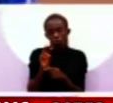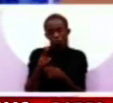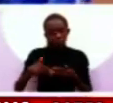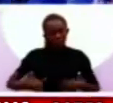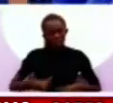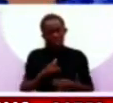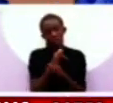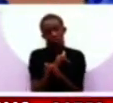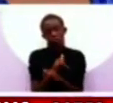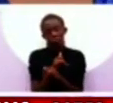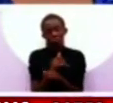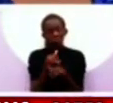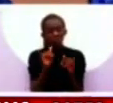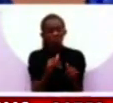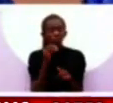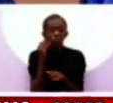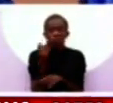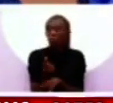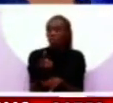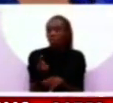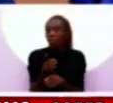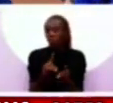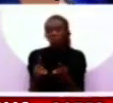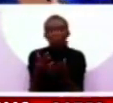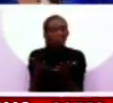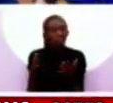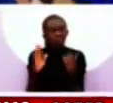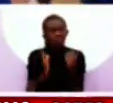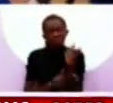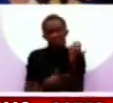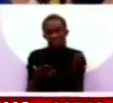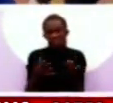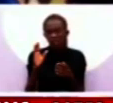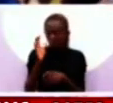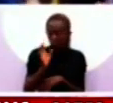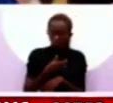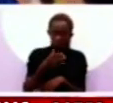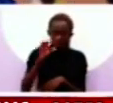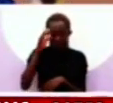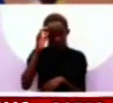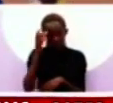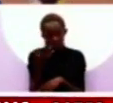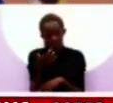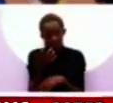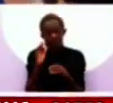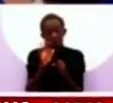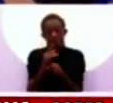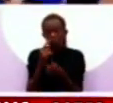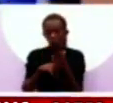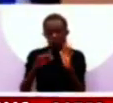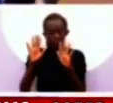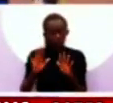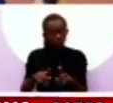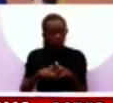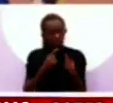walu idol vijana walu wam nyumbani wanya vitu ambo sio mzuri weng uli ikawa mingi tuem ni muhimu tuane